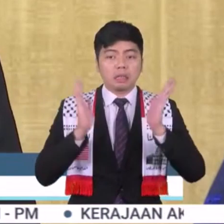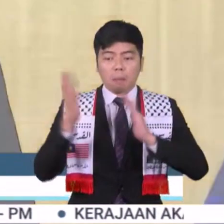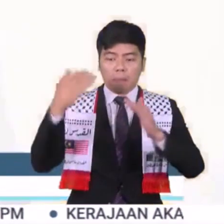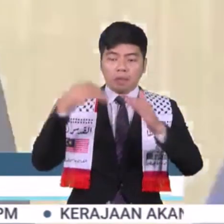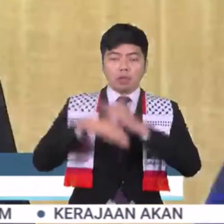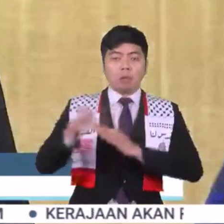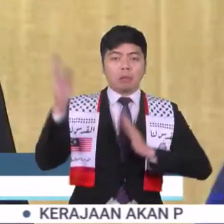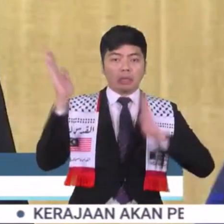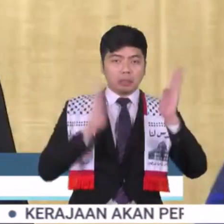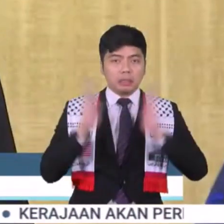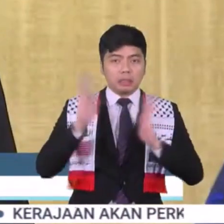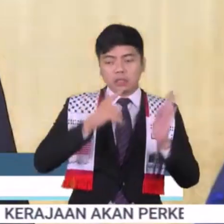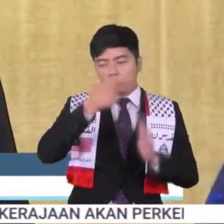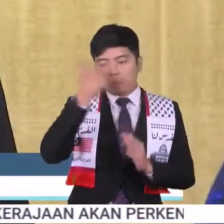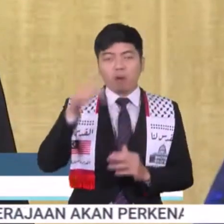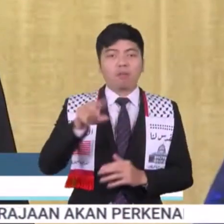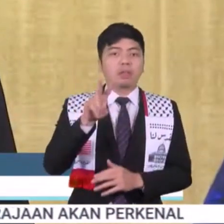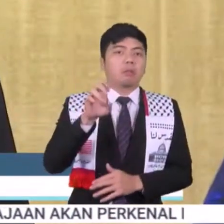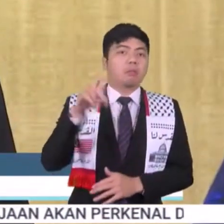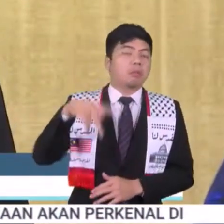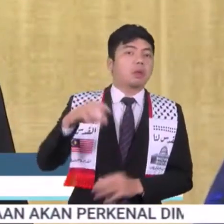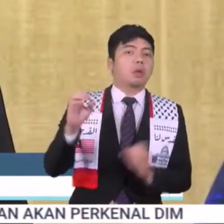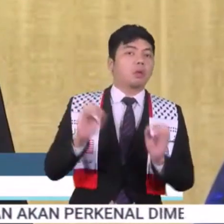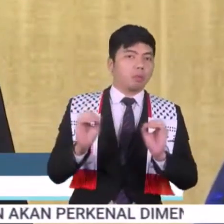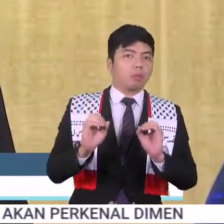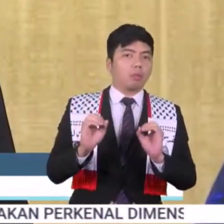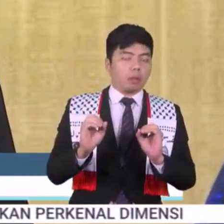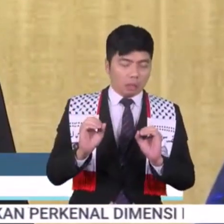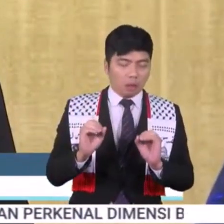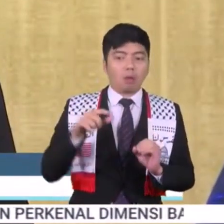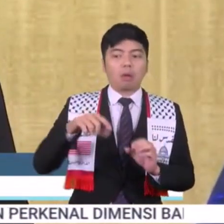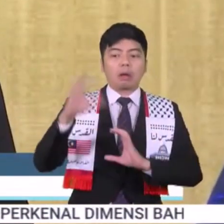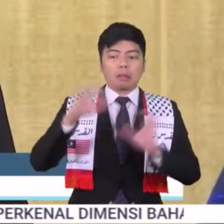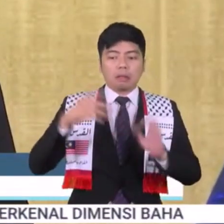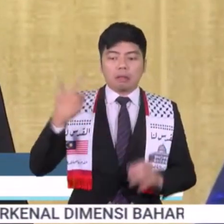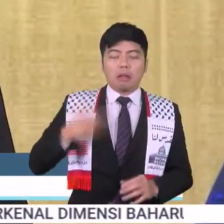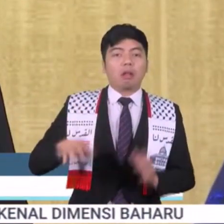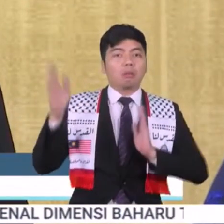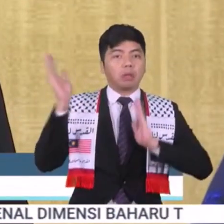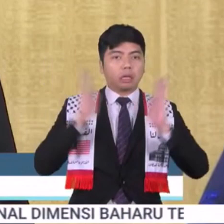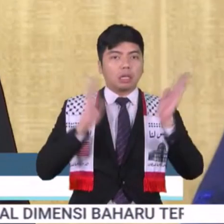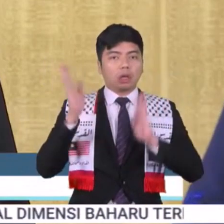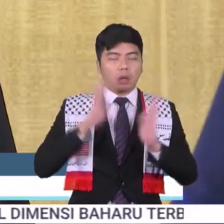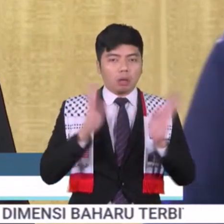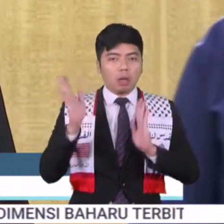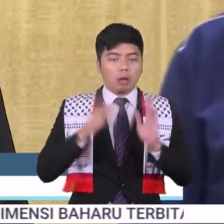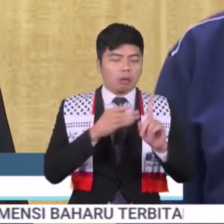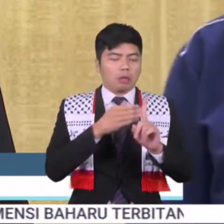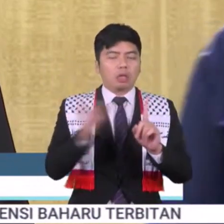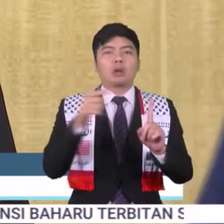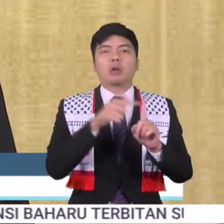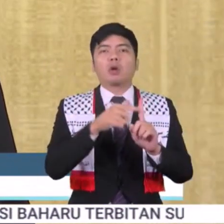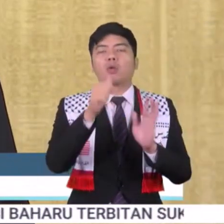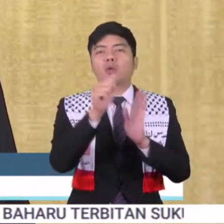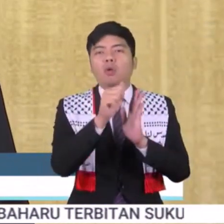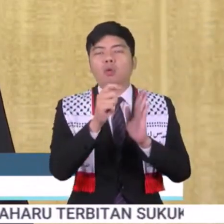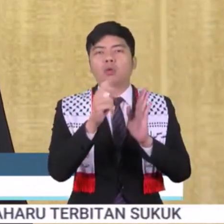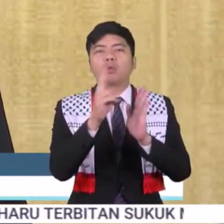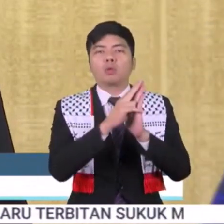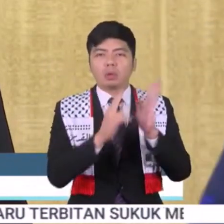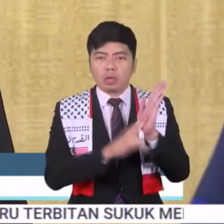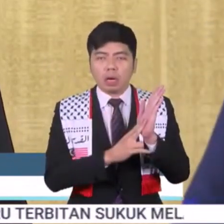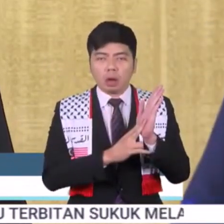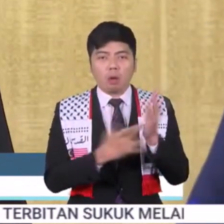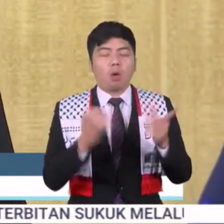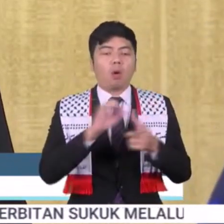ke Malaysia. Mana-mana kenderaan asing ada menyalahi peraturan jalan raya, ada saman